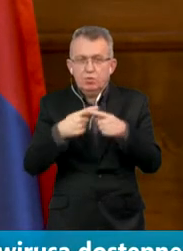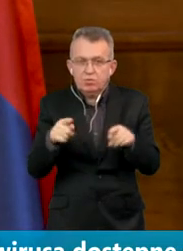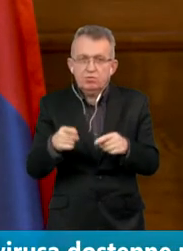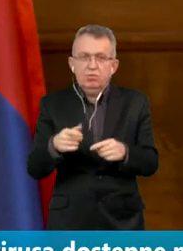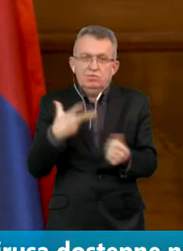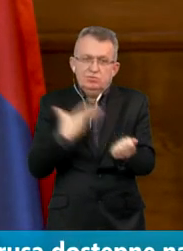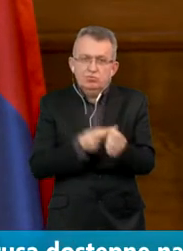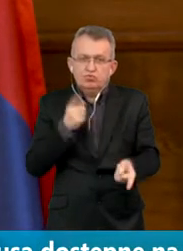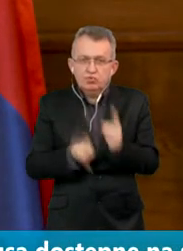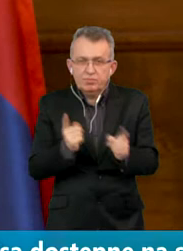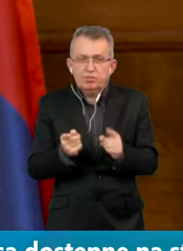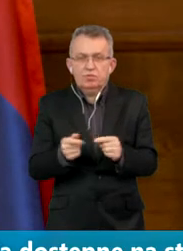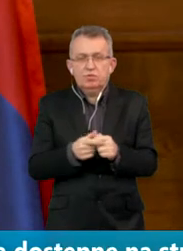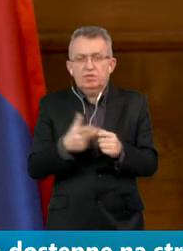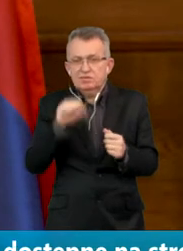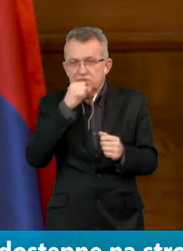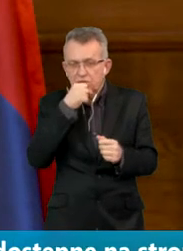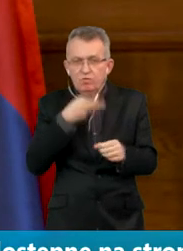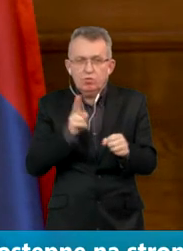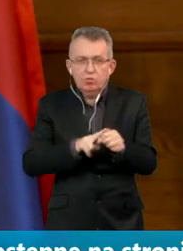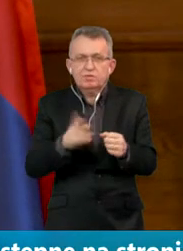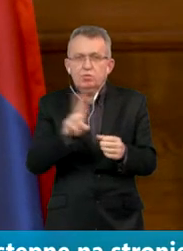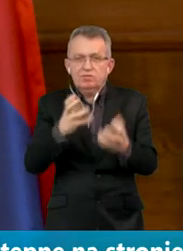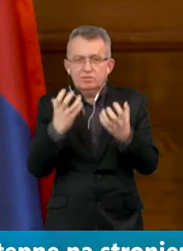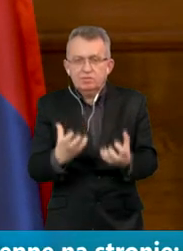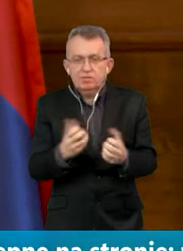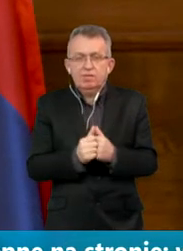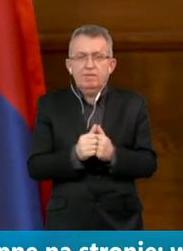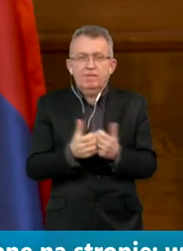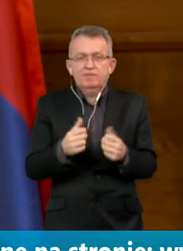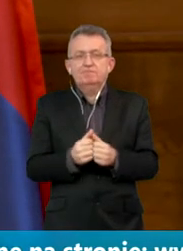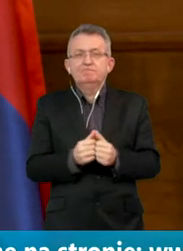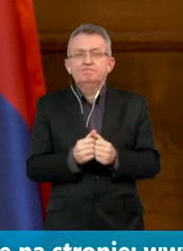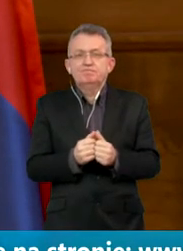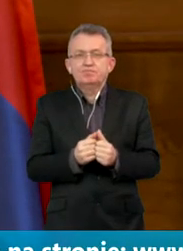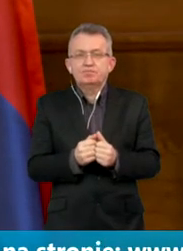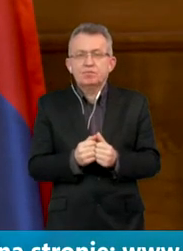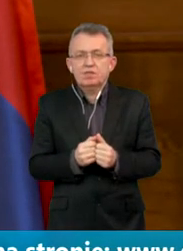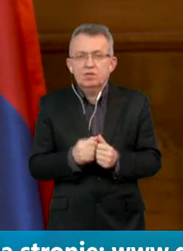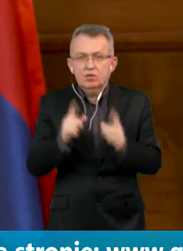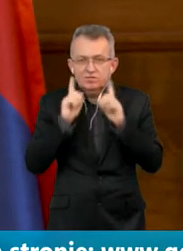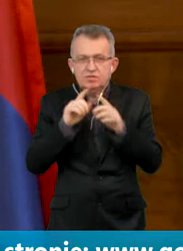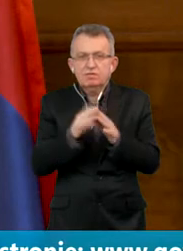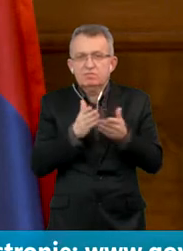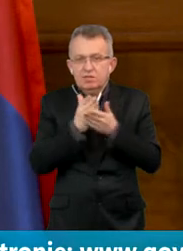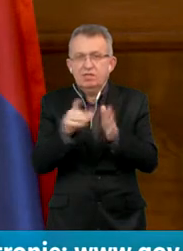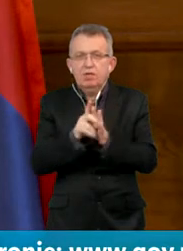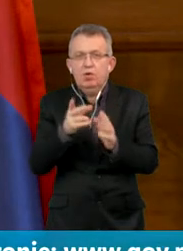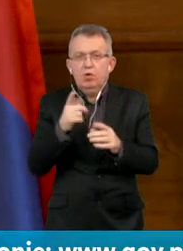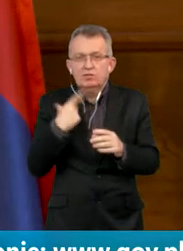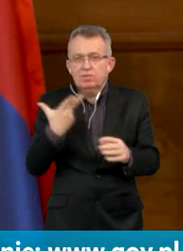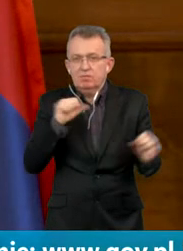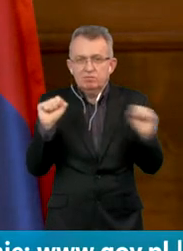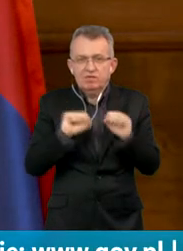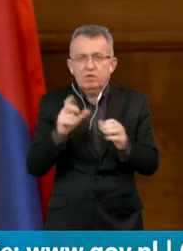zaszczepić wszystkich seniorów, którzy wyrażą na to chęć. Oczywiście wspieramy również osoby niepełnosprawne,